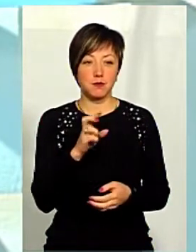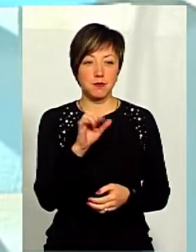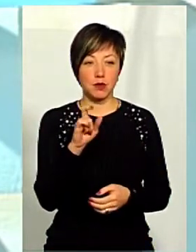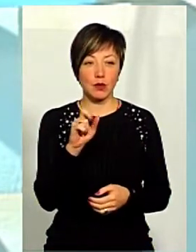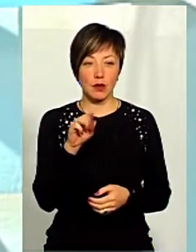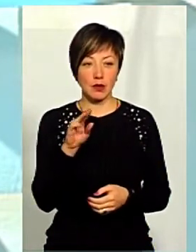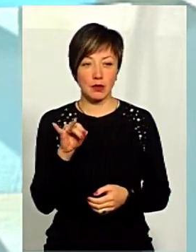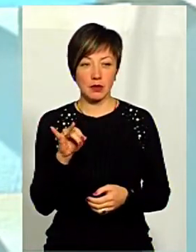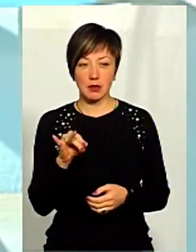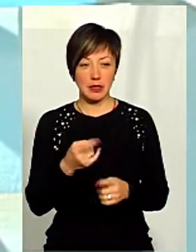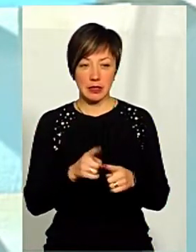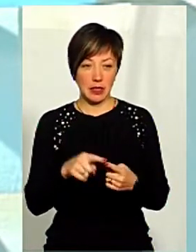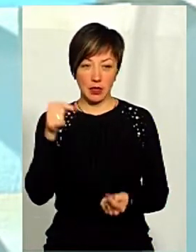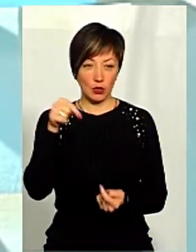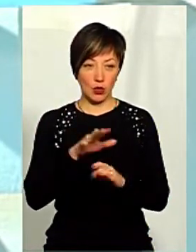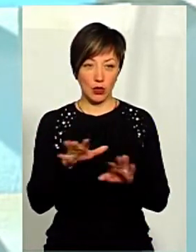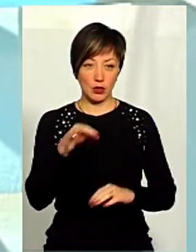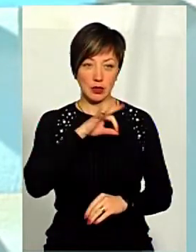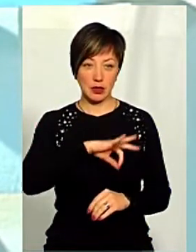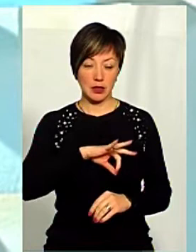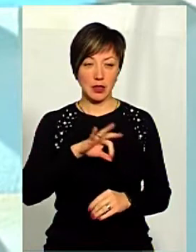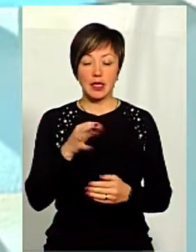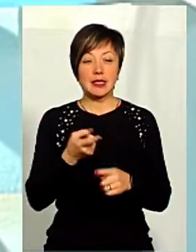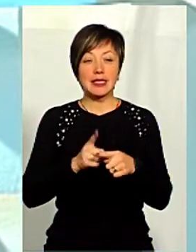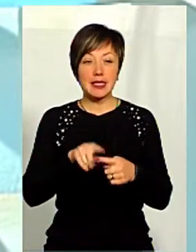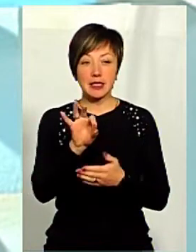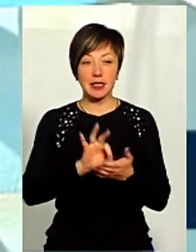Да? По-перше, це ну, недоречно, це зразу